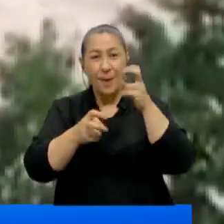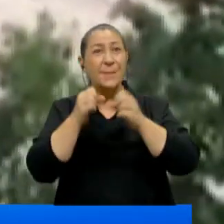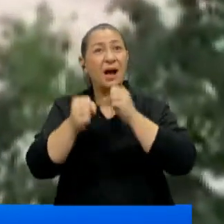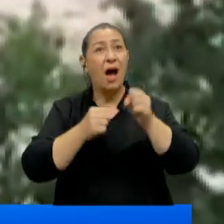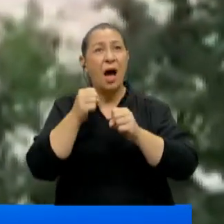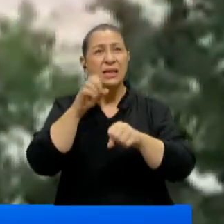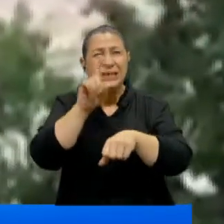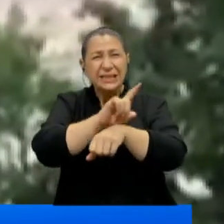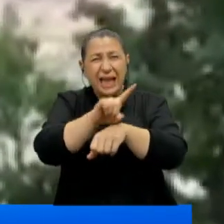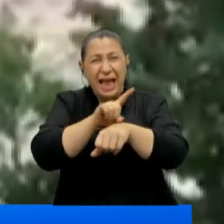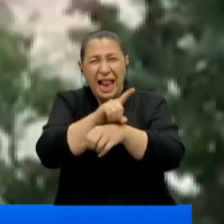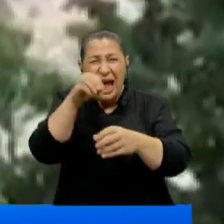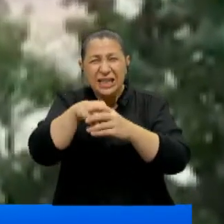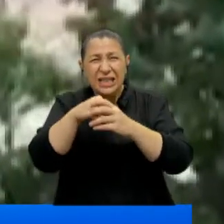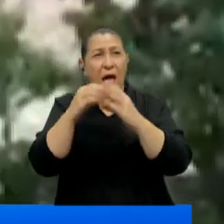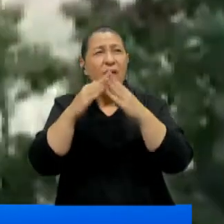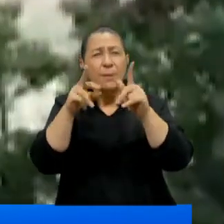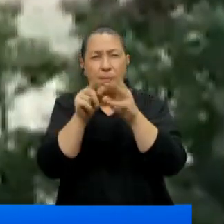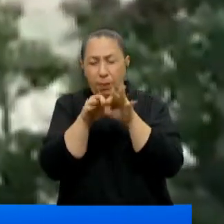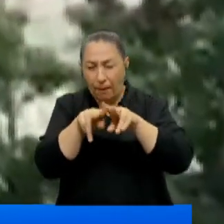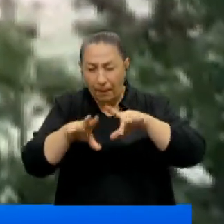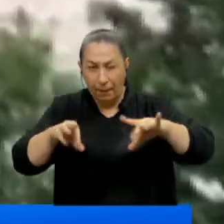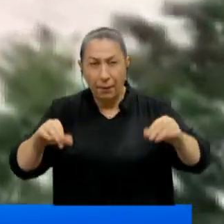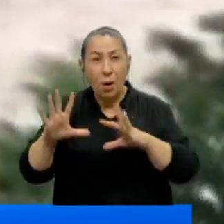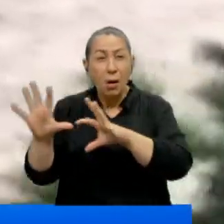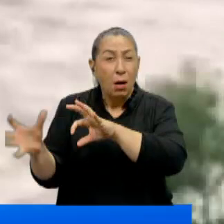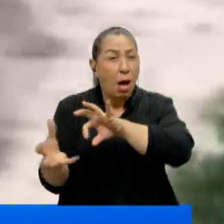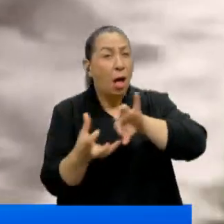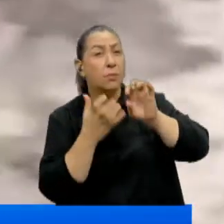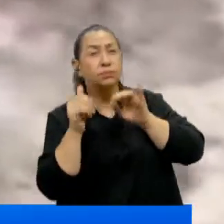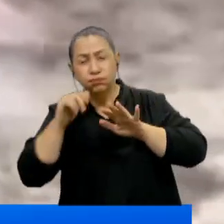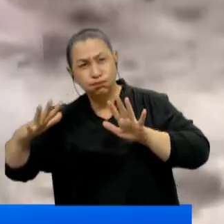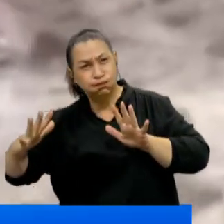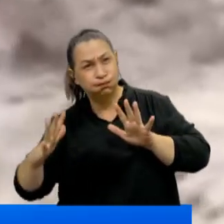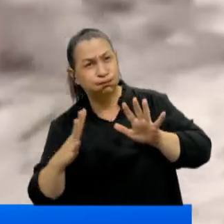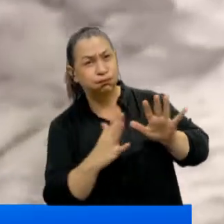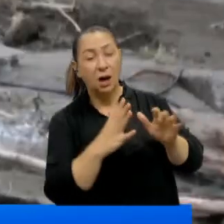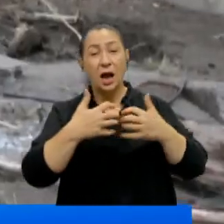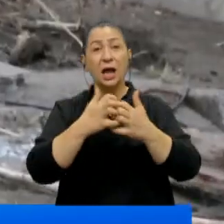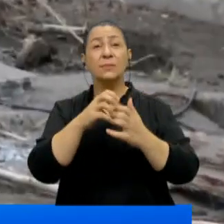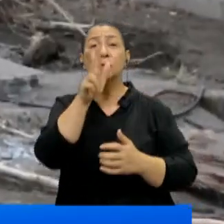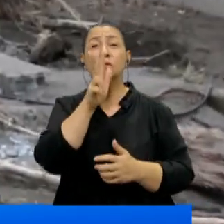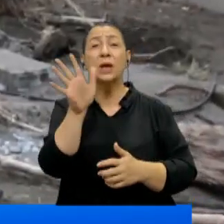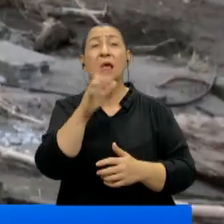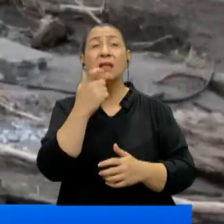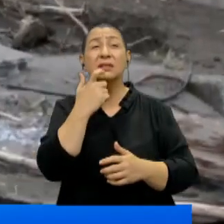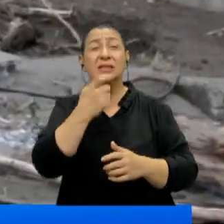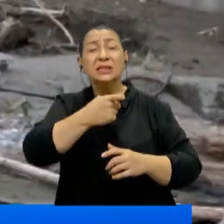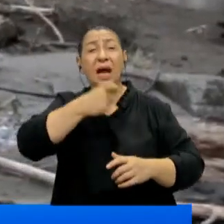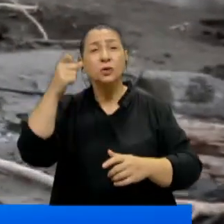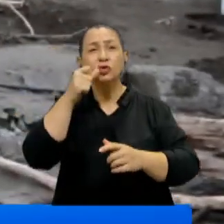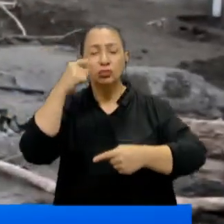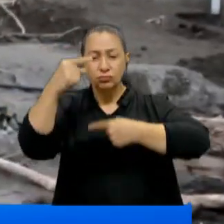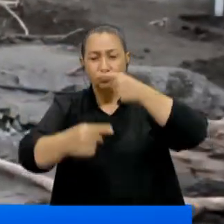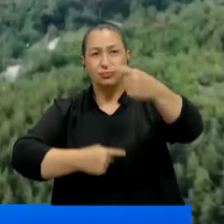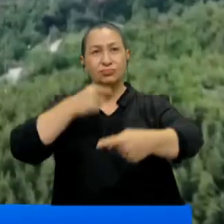da saniyeler içinde kağıttan ev gibi dağıttı, yerinden söktü ve sürükledi. Kastamonu'da 350 yıllık tarihi su değirmeni